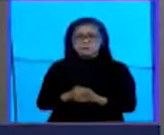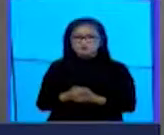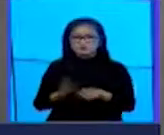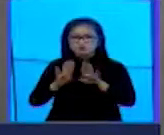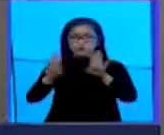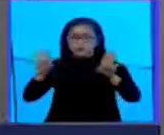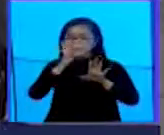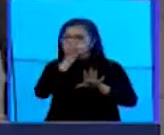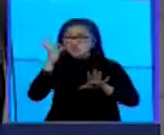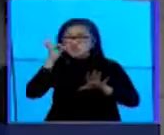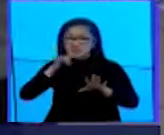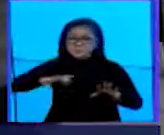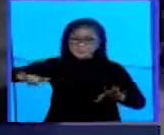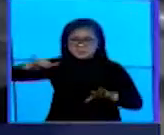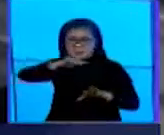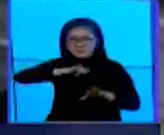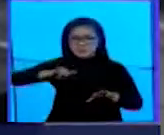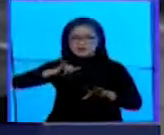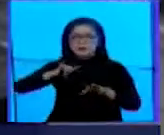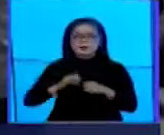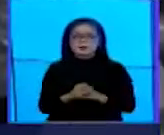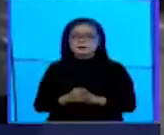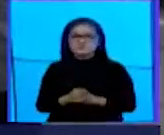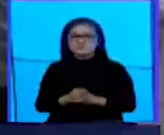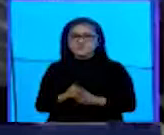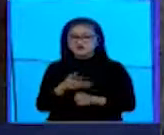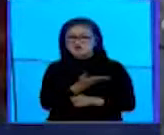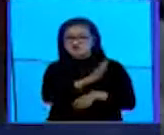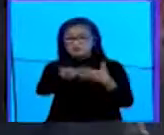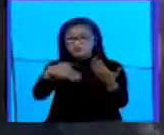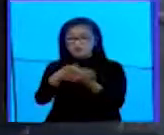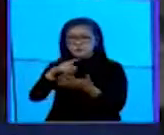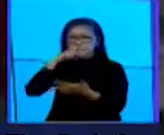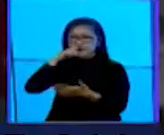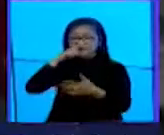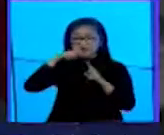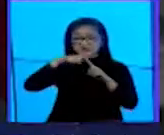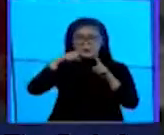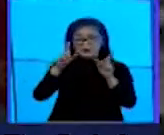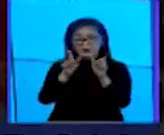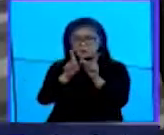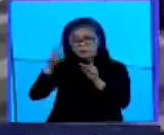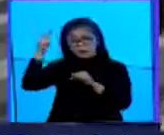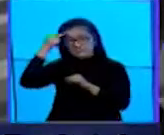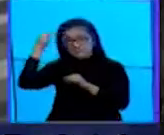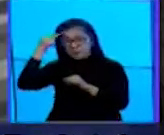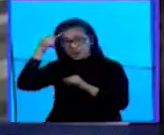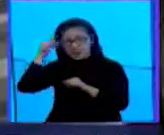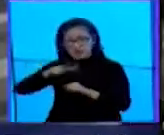massal. Yang kedua, ya camat, lurah, dan para RT, para RW juga kami ajak kerjasama agar jangan sampai ada